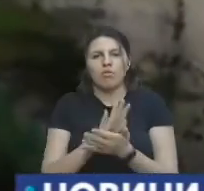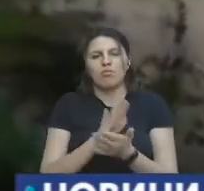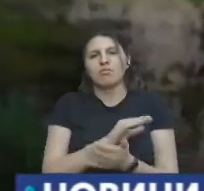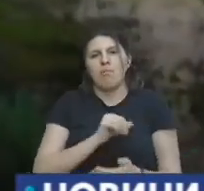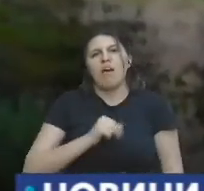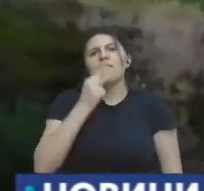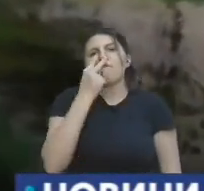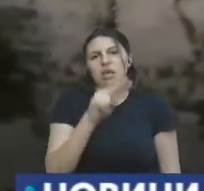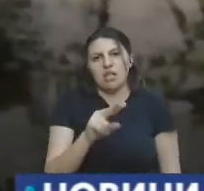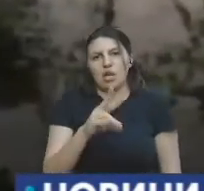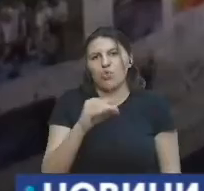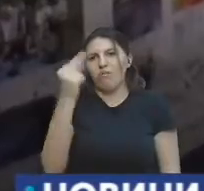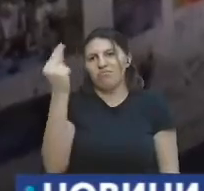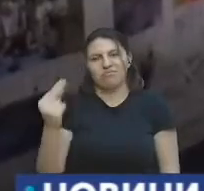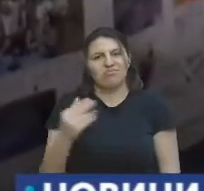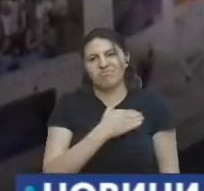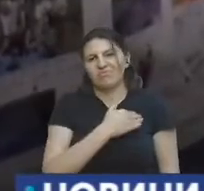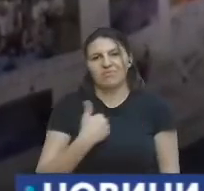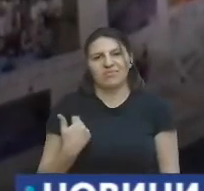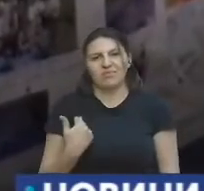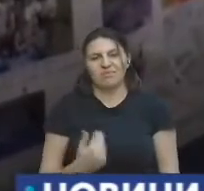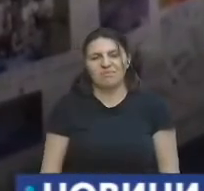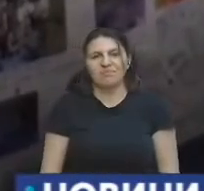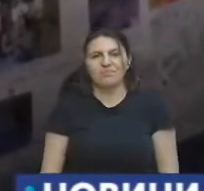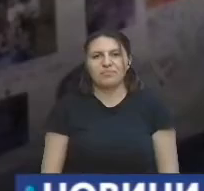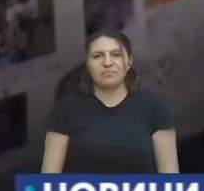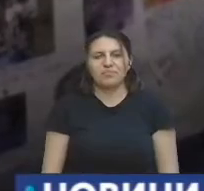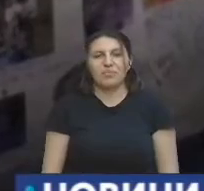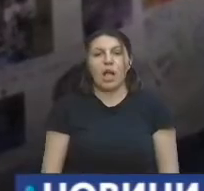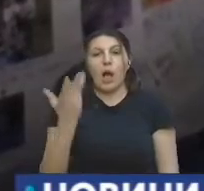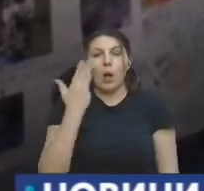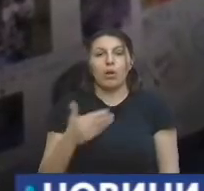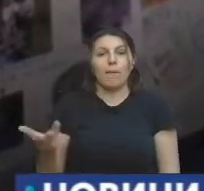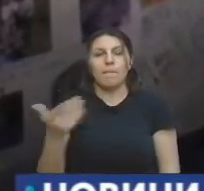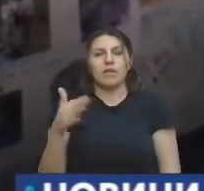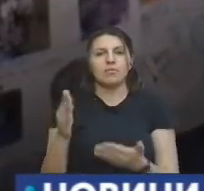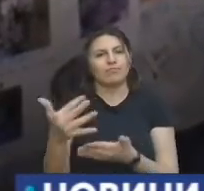Та малювати таке не схотіла. Коли ми збирали сміття, ми,